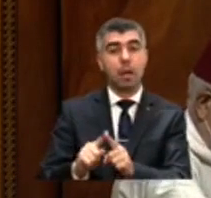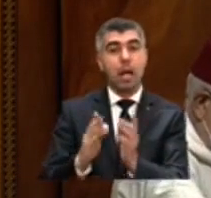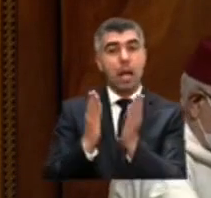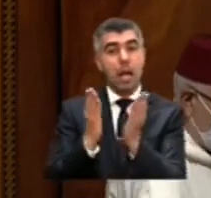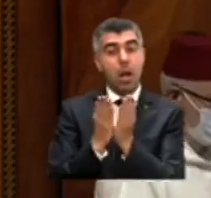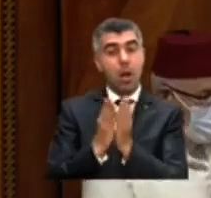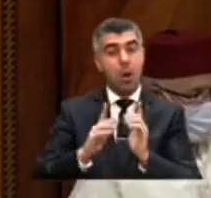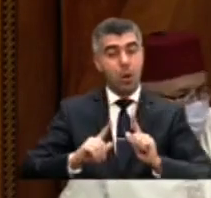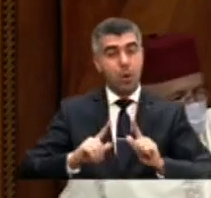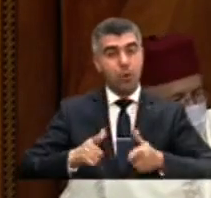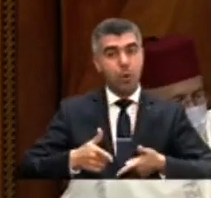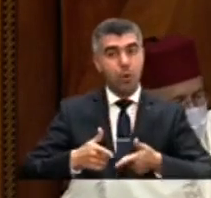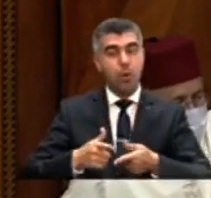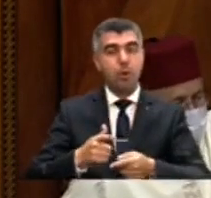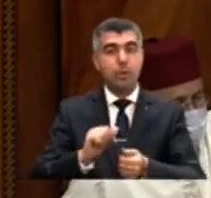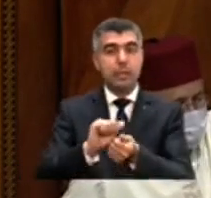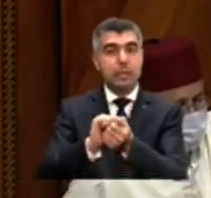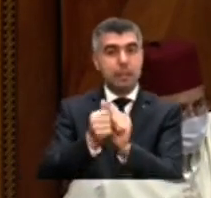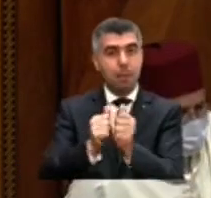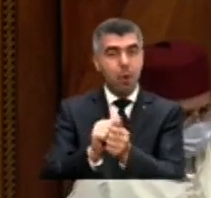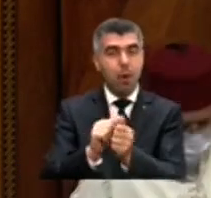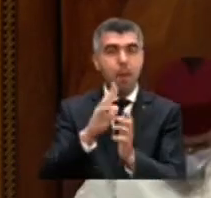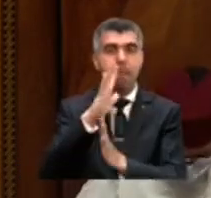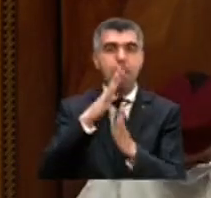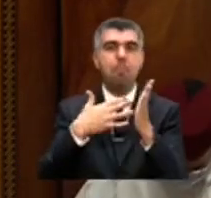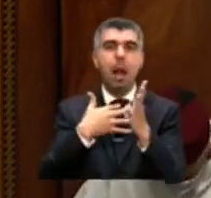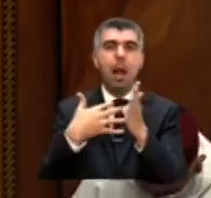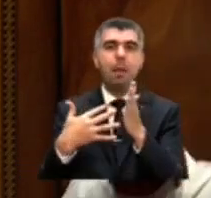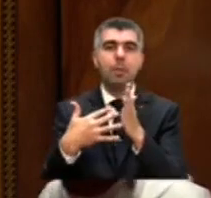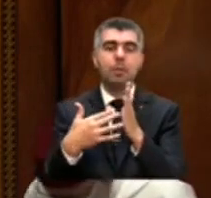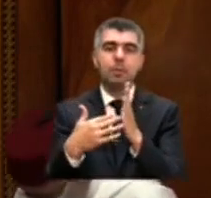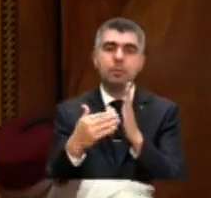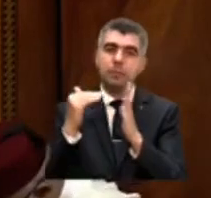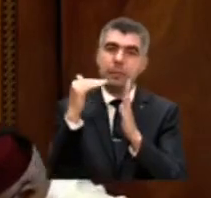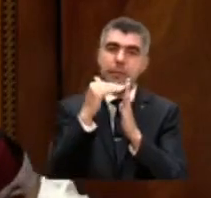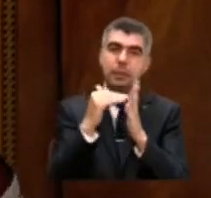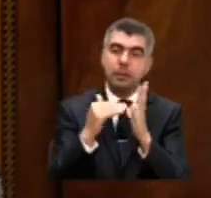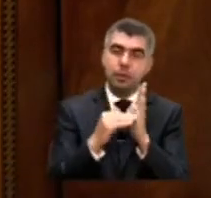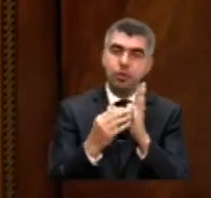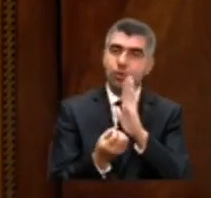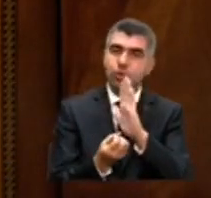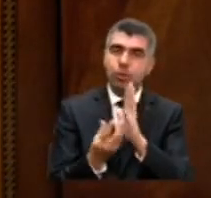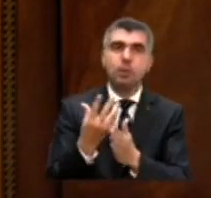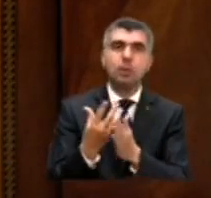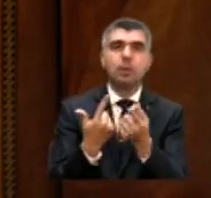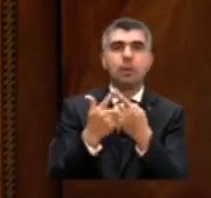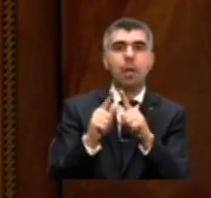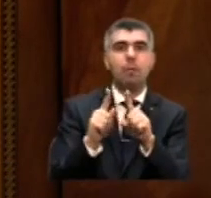والرياضية مكانة بارزة في البرامج الدراسية، وبت دينامية حقيقية